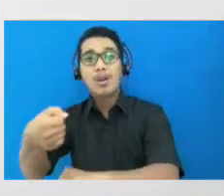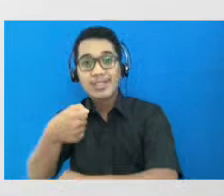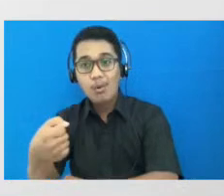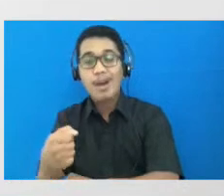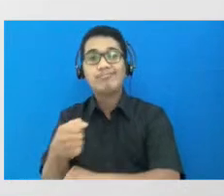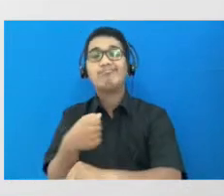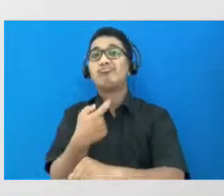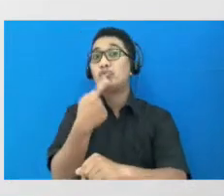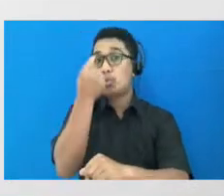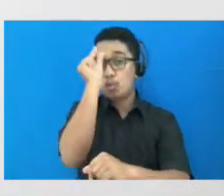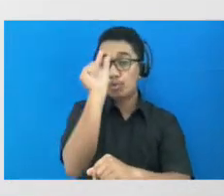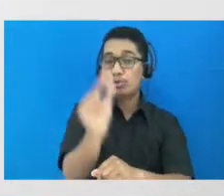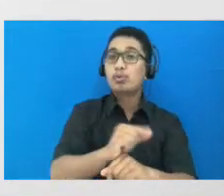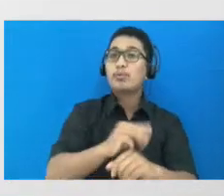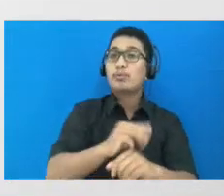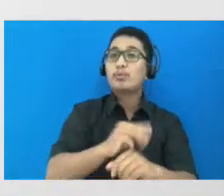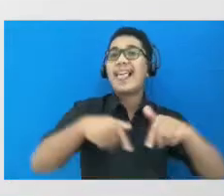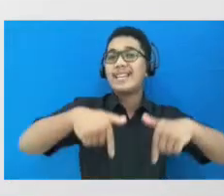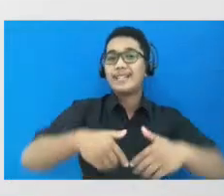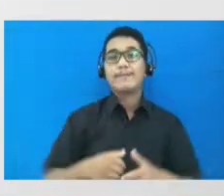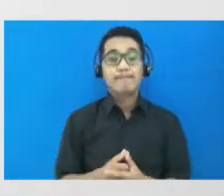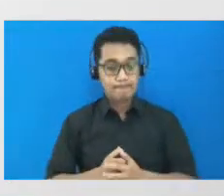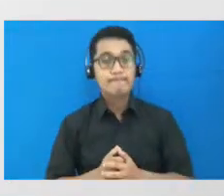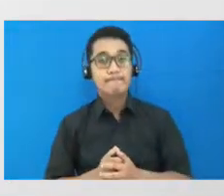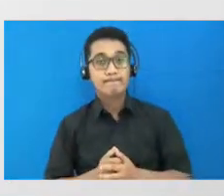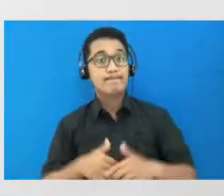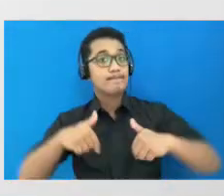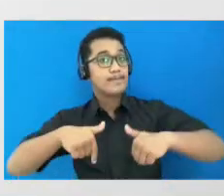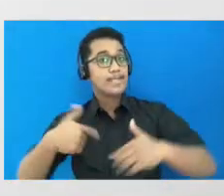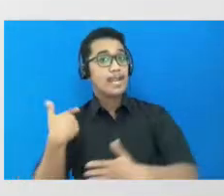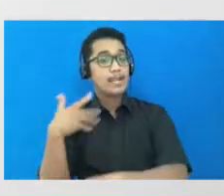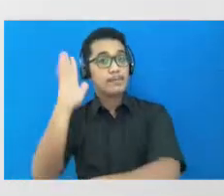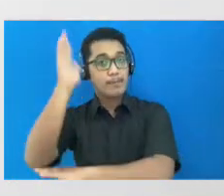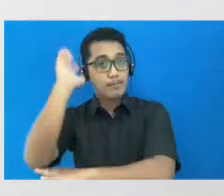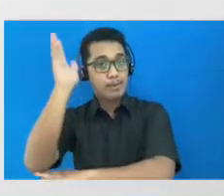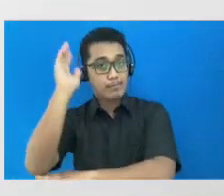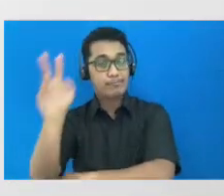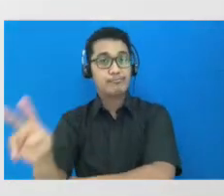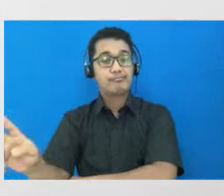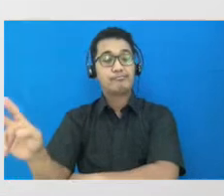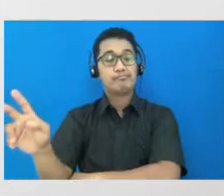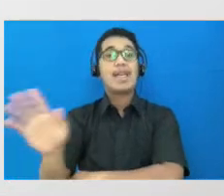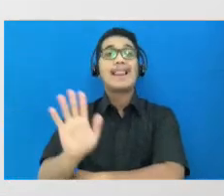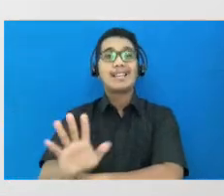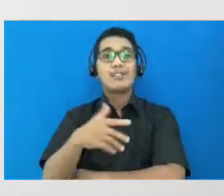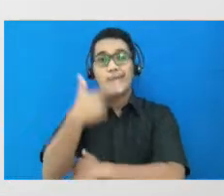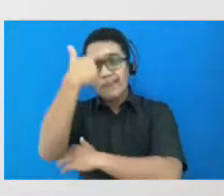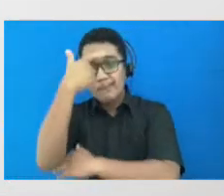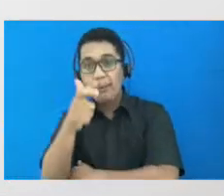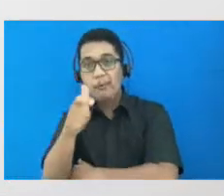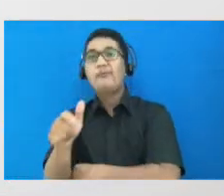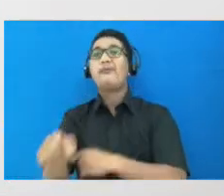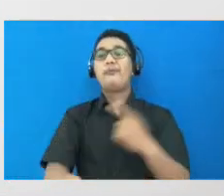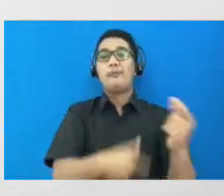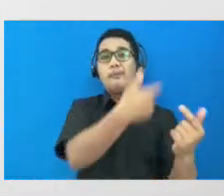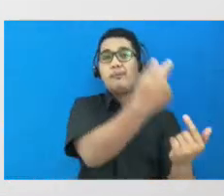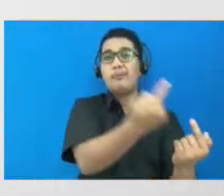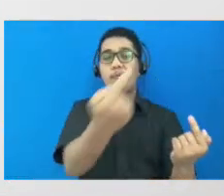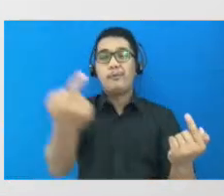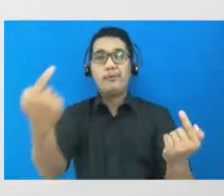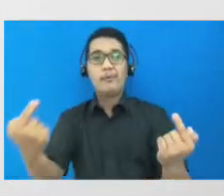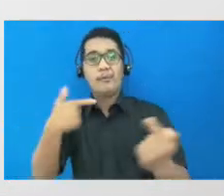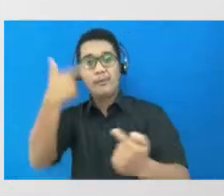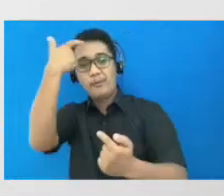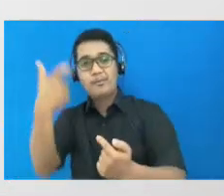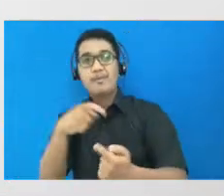ini? Nah, untuk membahas soal ini, kita akan mendengar pemaparan dari sejumlah narasumber yang kompeten di bidang masing-masing. Nanti akan